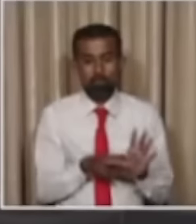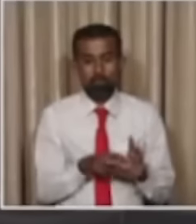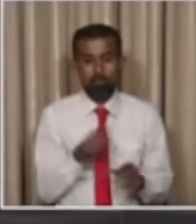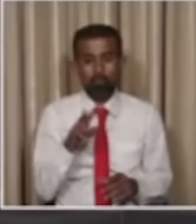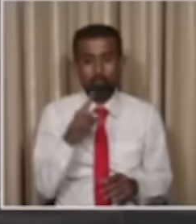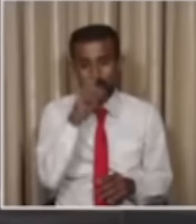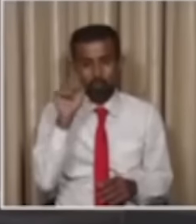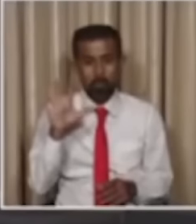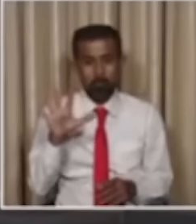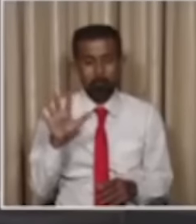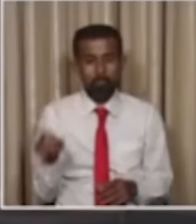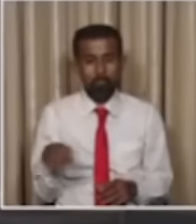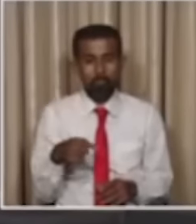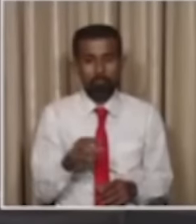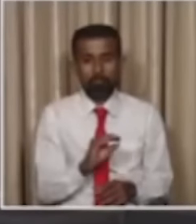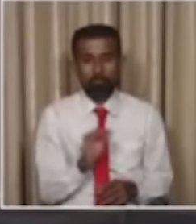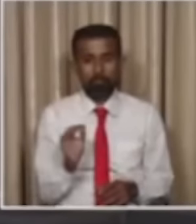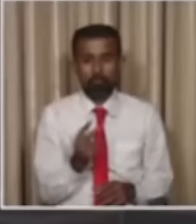2018-12-5 සිට